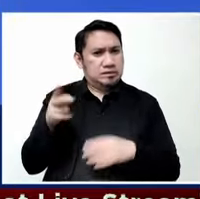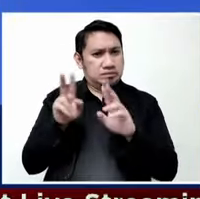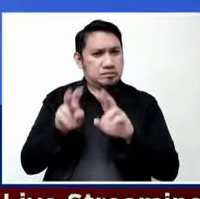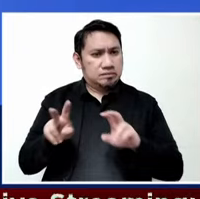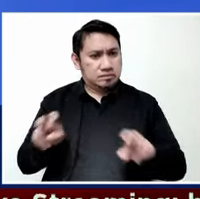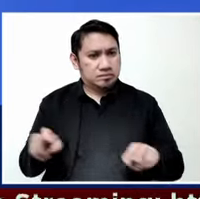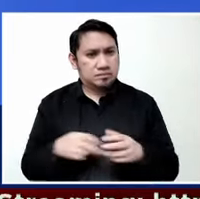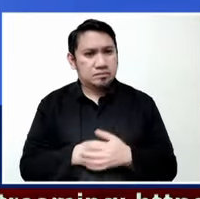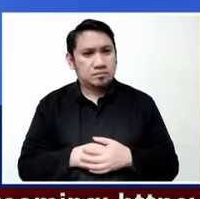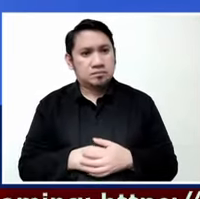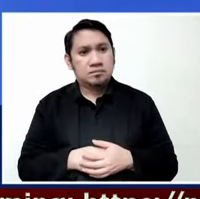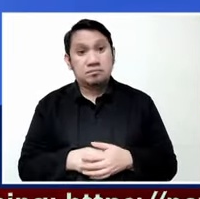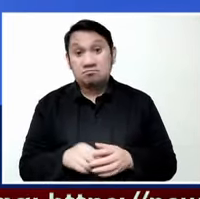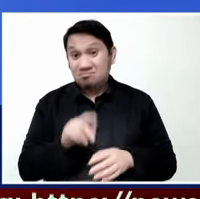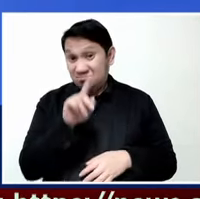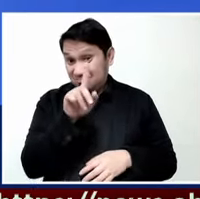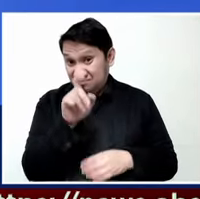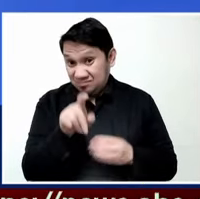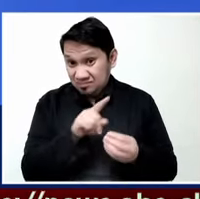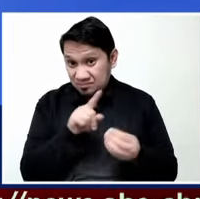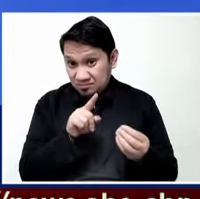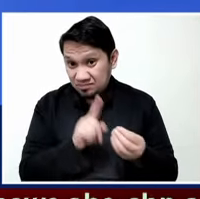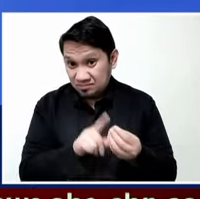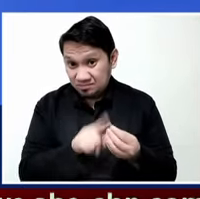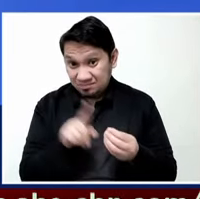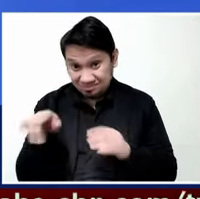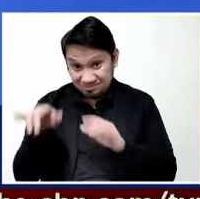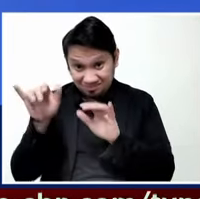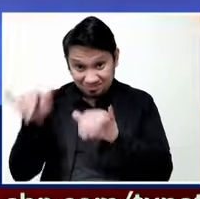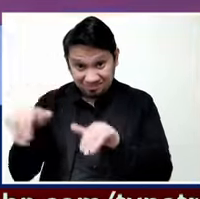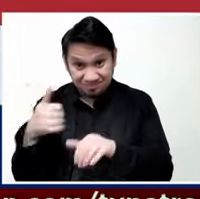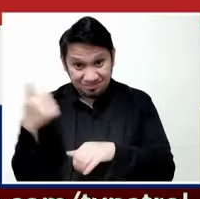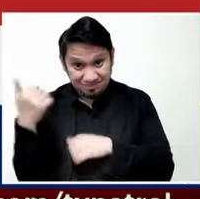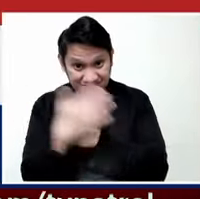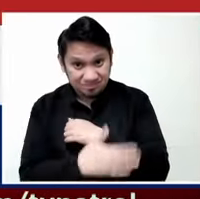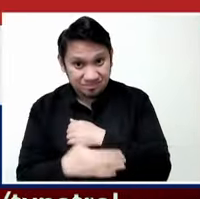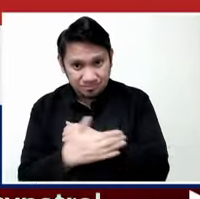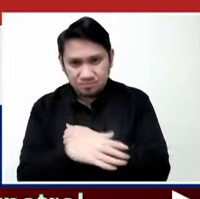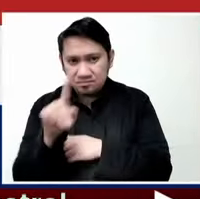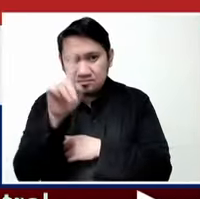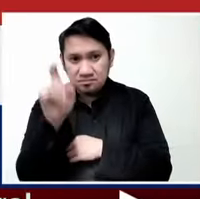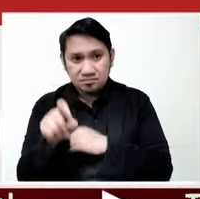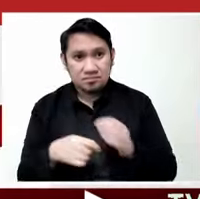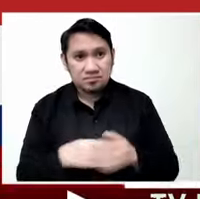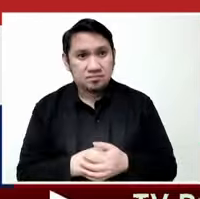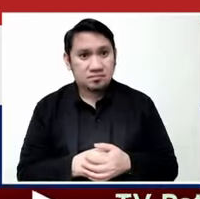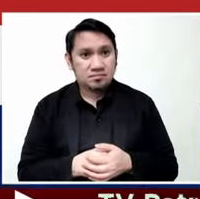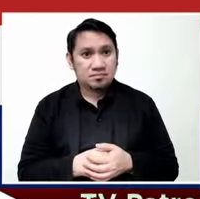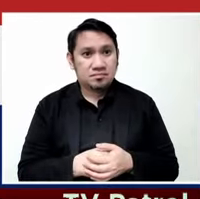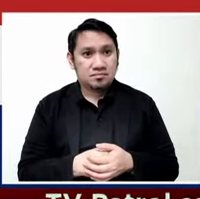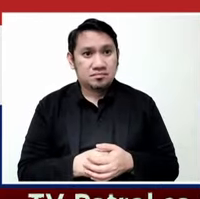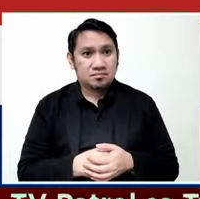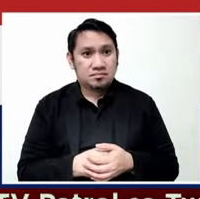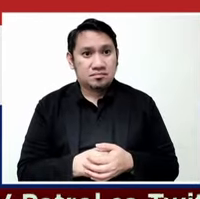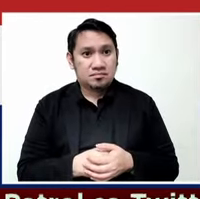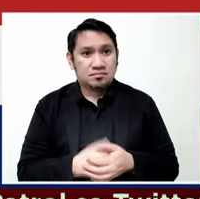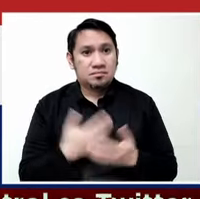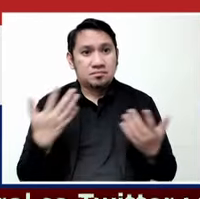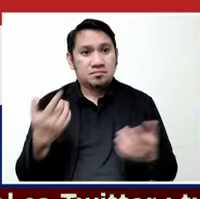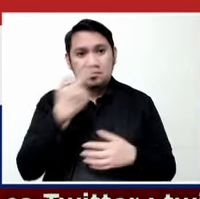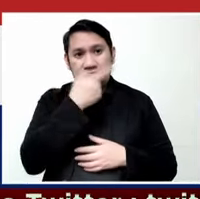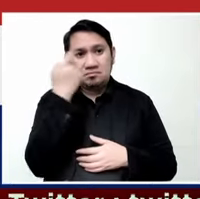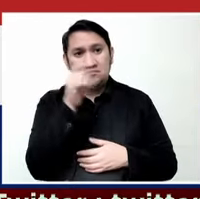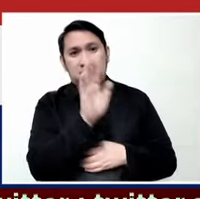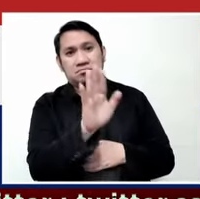ang sagot ni Teves nang tanungin ukol sa asylum ng makausap ng Radyo Pilipinas. Tanungin mo lang si Boying, alam niya siguro yun. Mas marami siyang alam sa